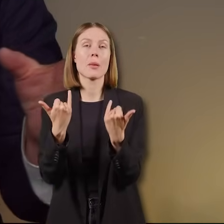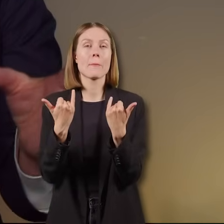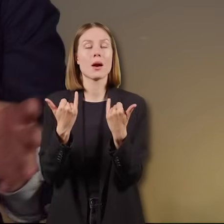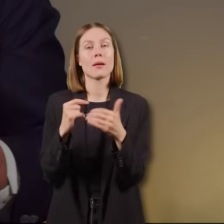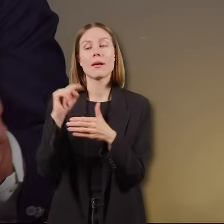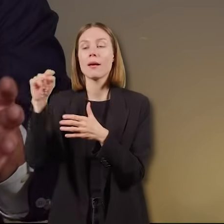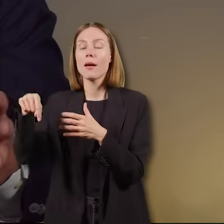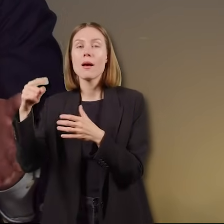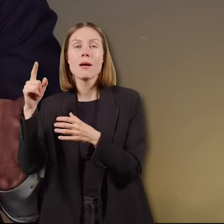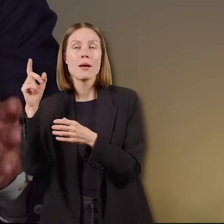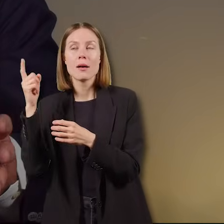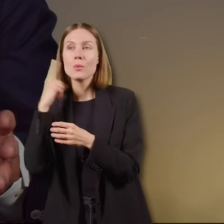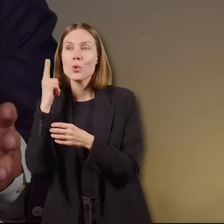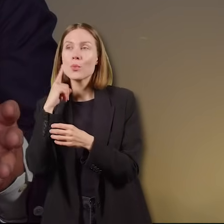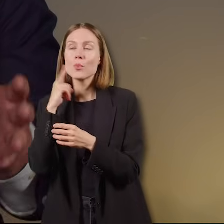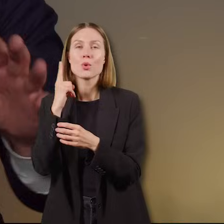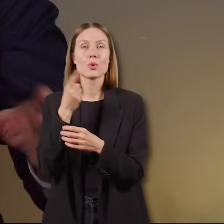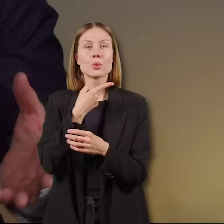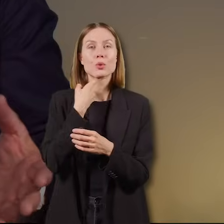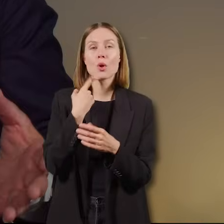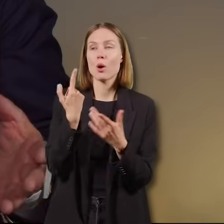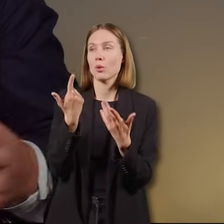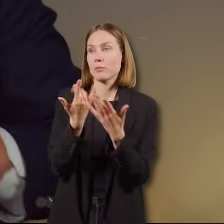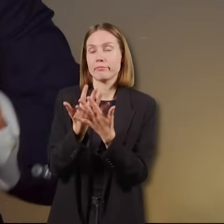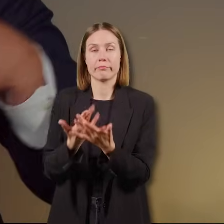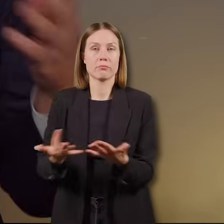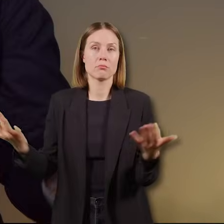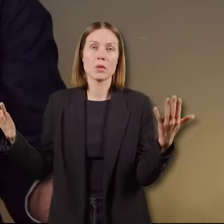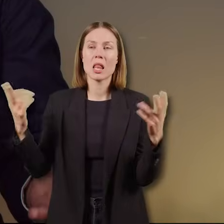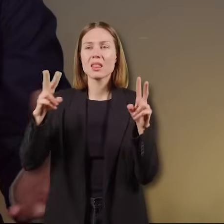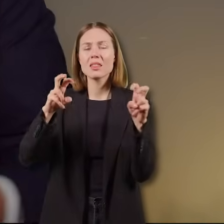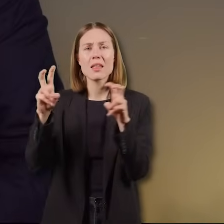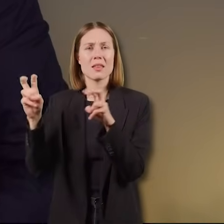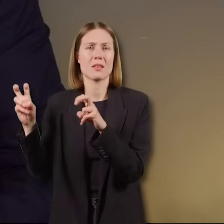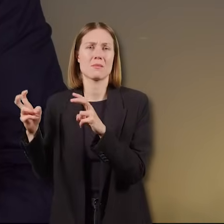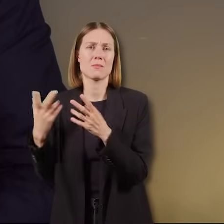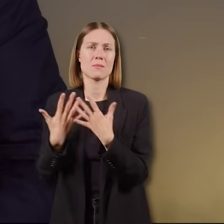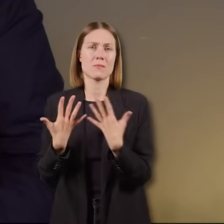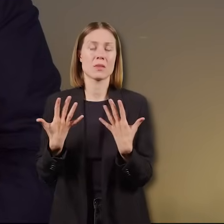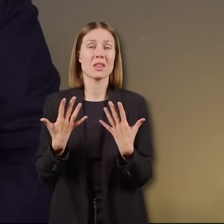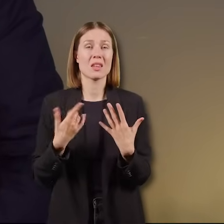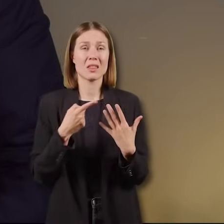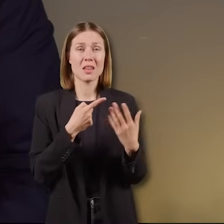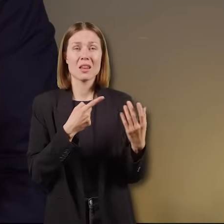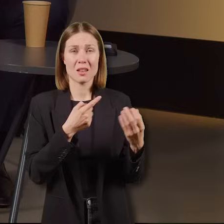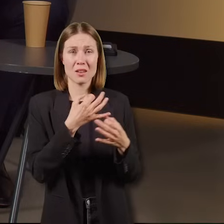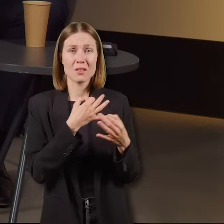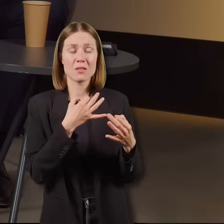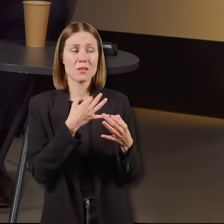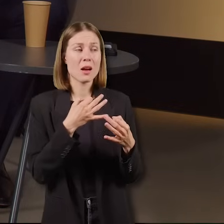užkuliuosiuose prisiklausau labai daug įvairiausių variacijų, įvairiausių temų. Taip, kad tai dalinasi nenušautą